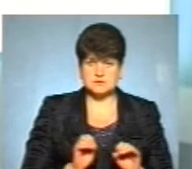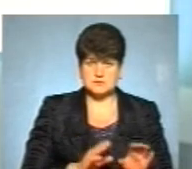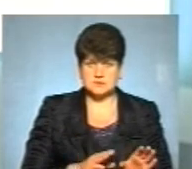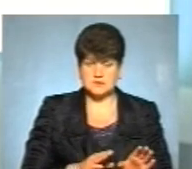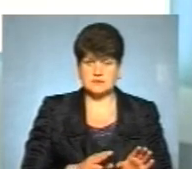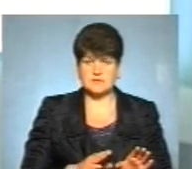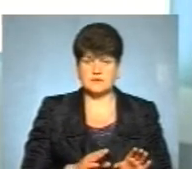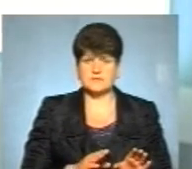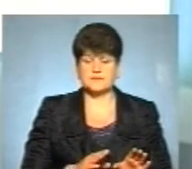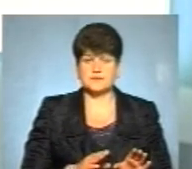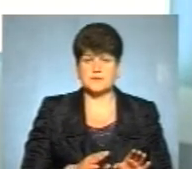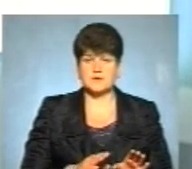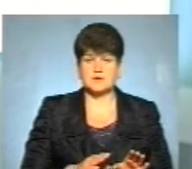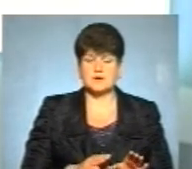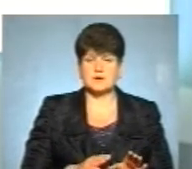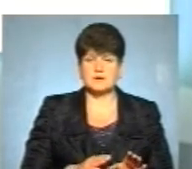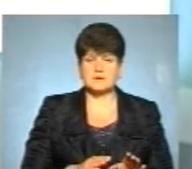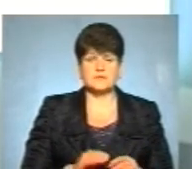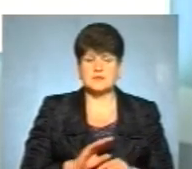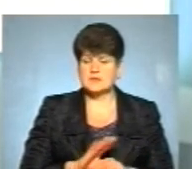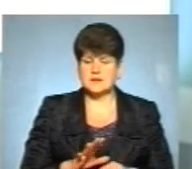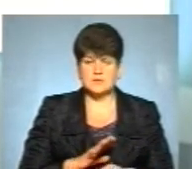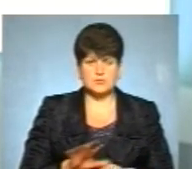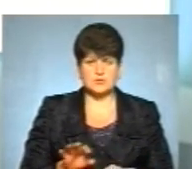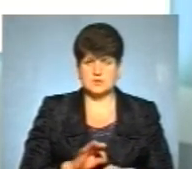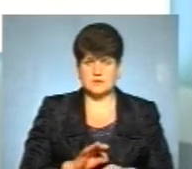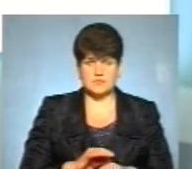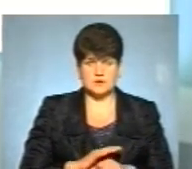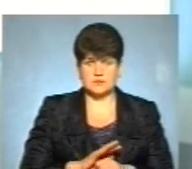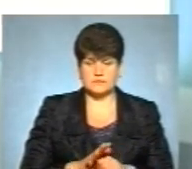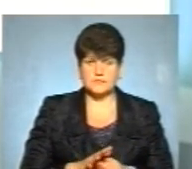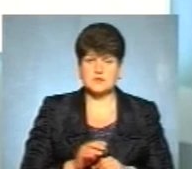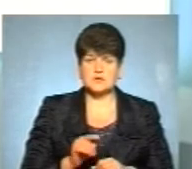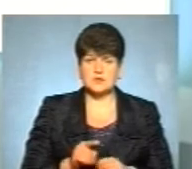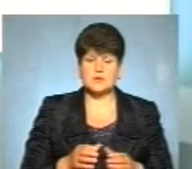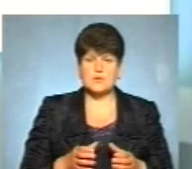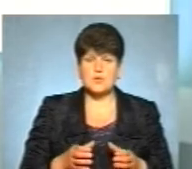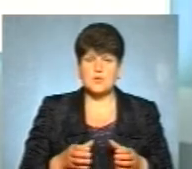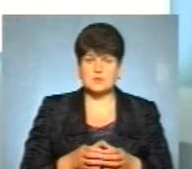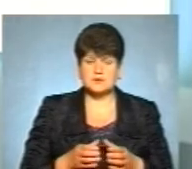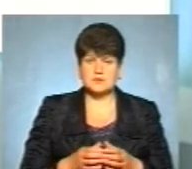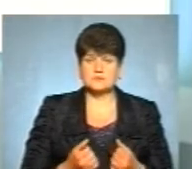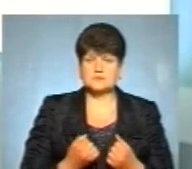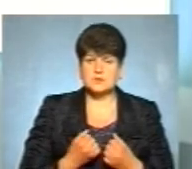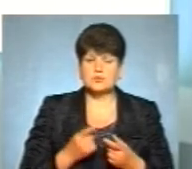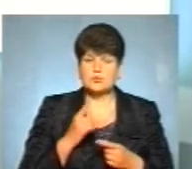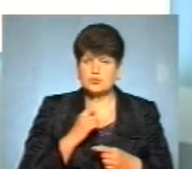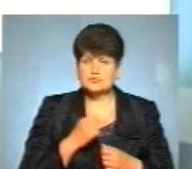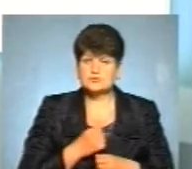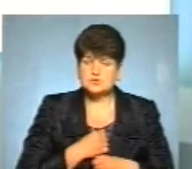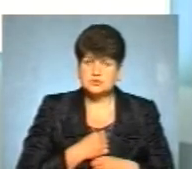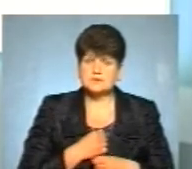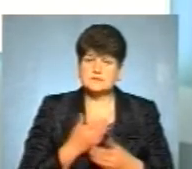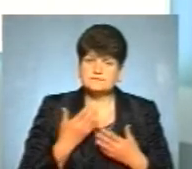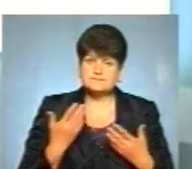проводили ІФА-тестування, не були хворі і не перехворіли на COVID-19, тому колективного імунітету поки що, на жаль, великого